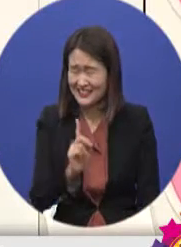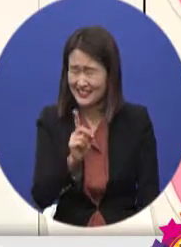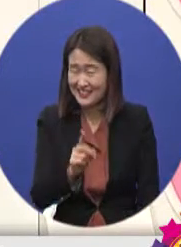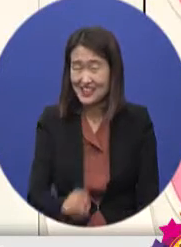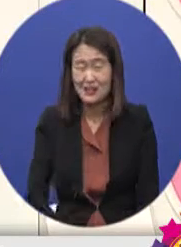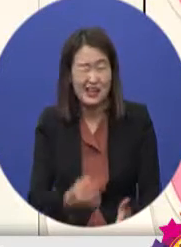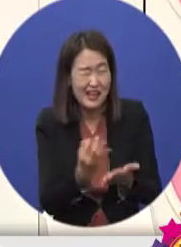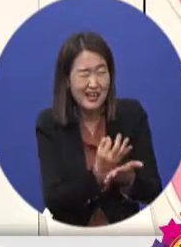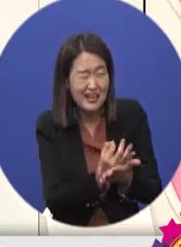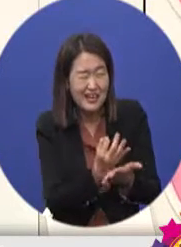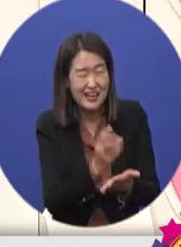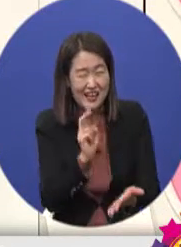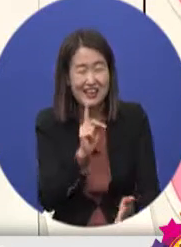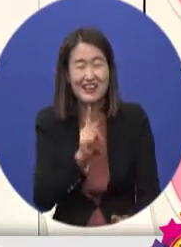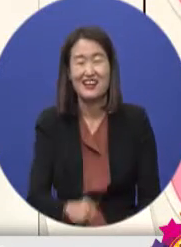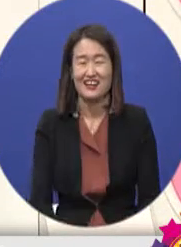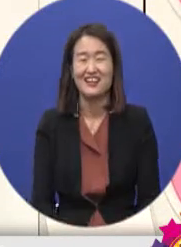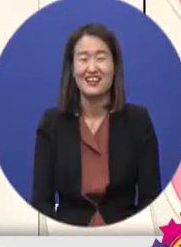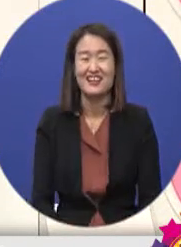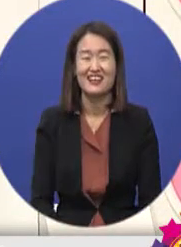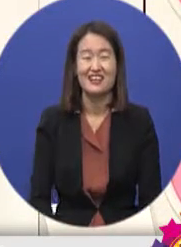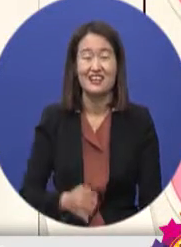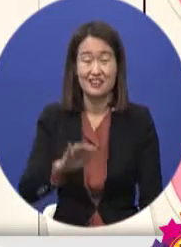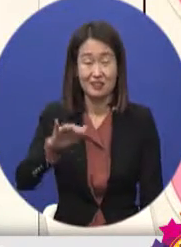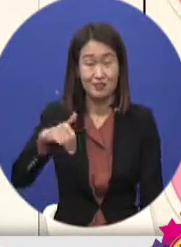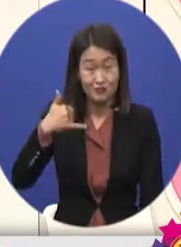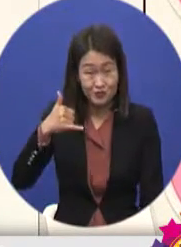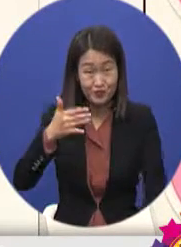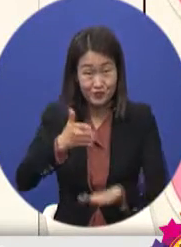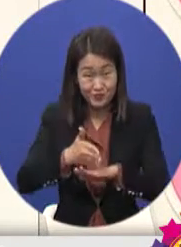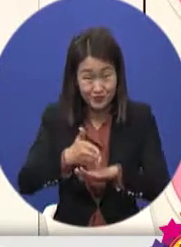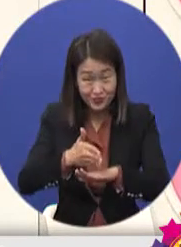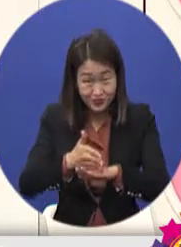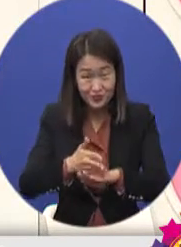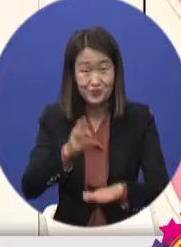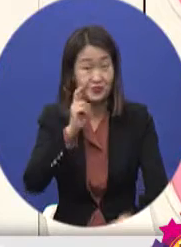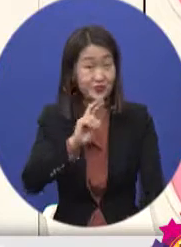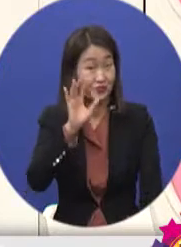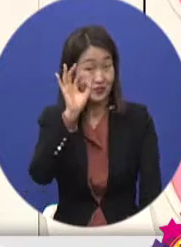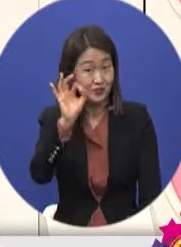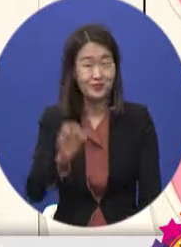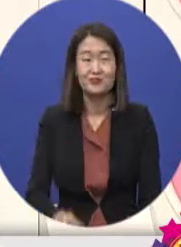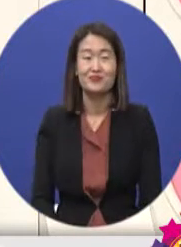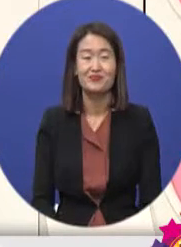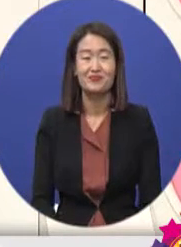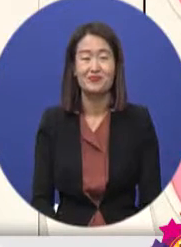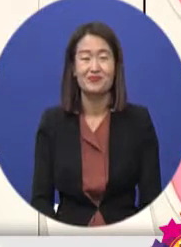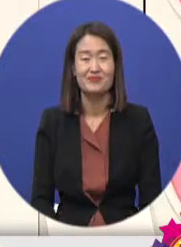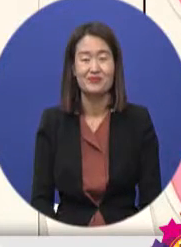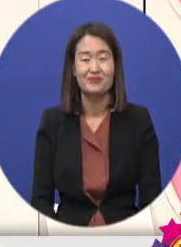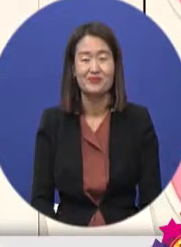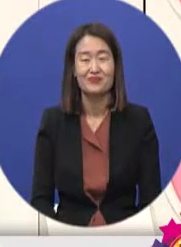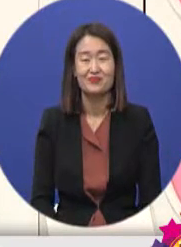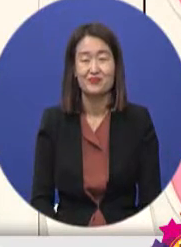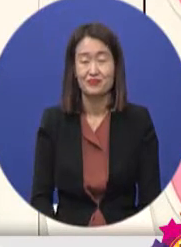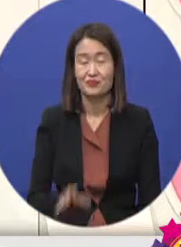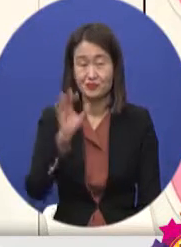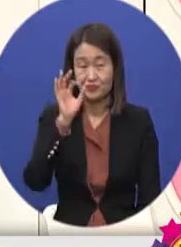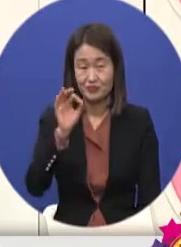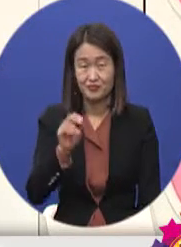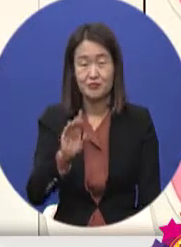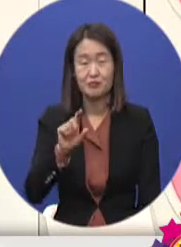돈 벌러 가시구만. 네. 그래요. 전화 주셔서 감사드리면서 노래 네. 들어보겠습니다. 네. 네. 자